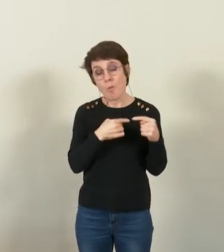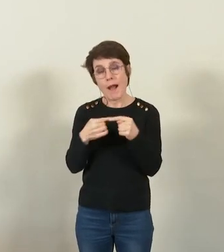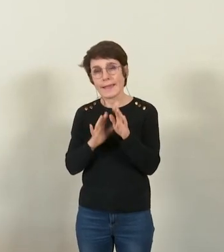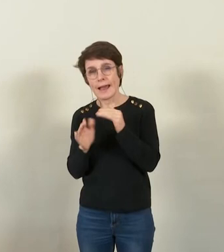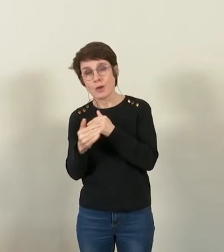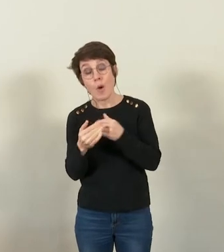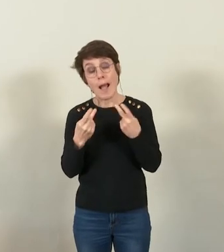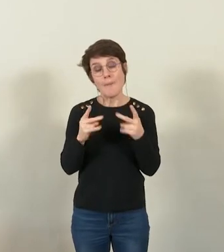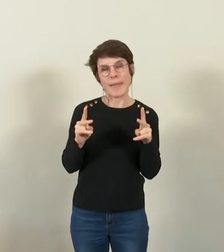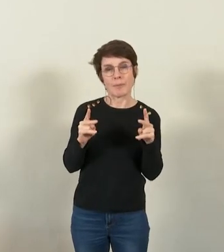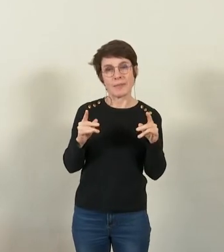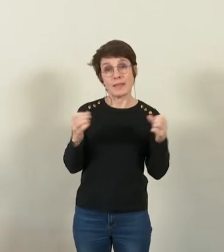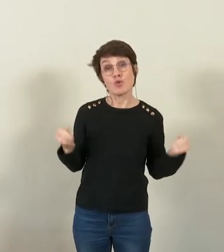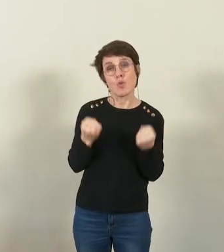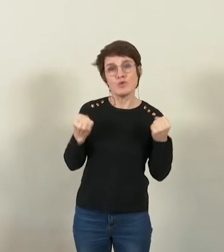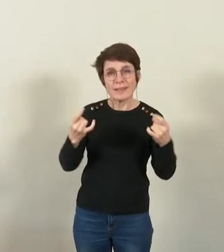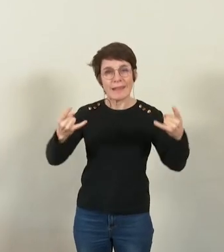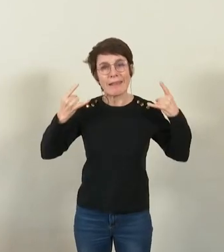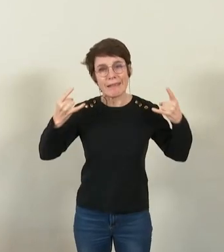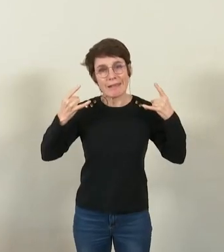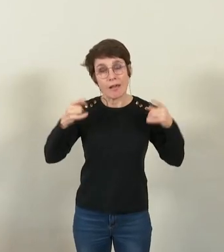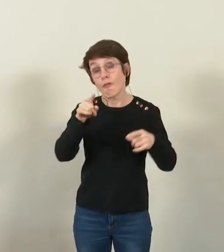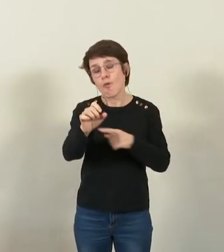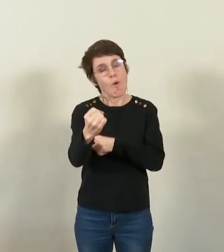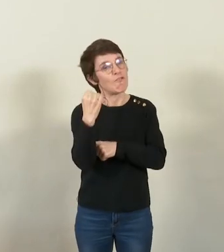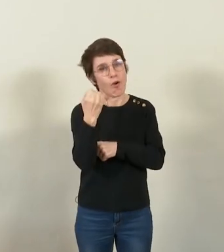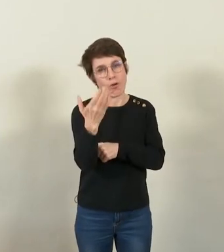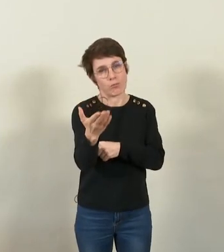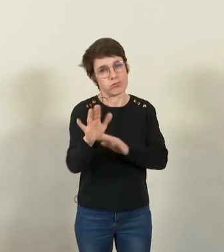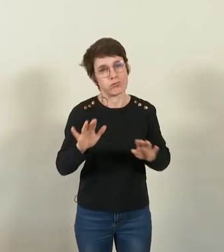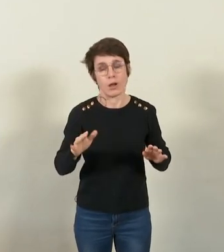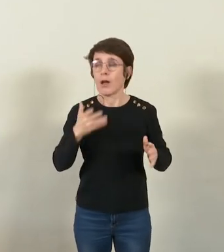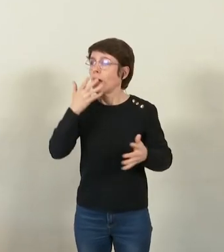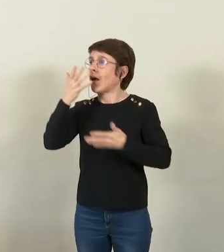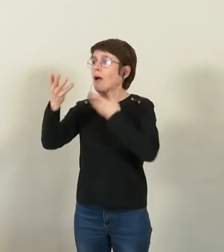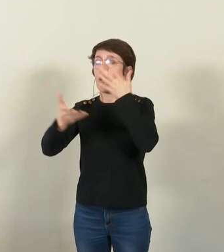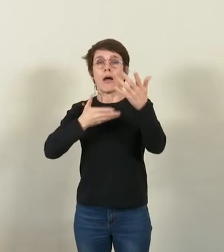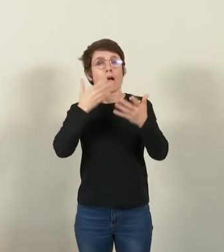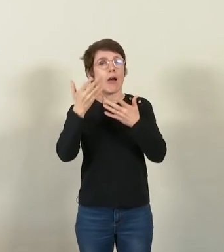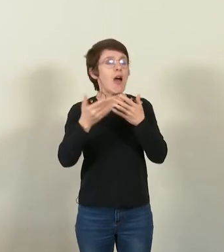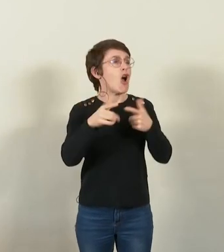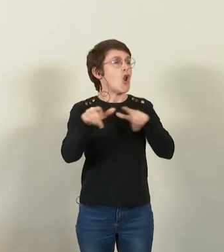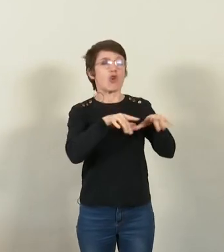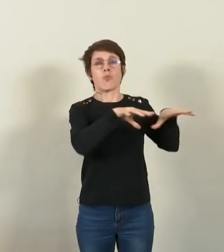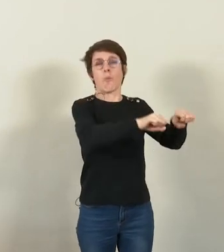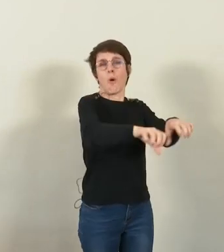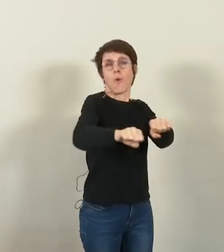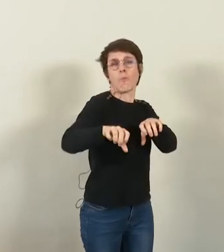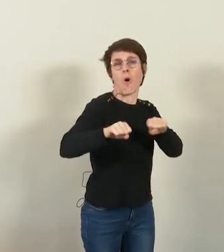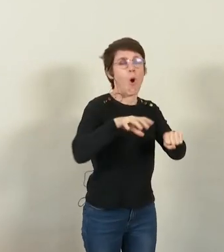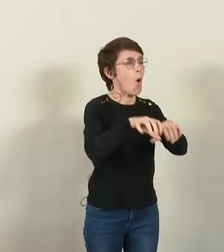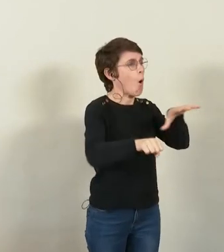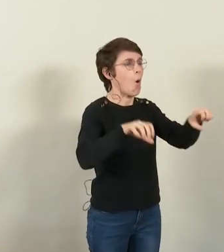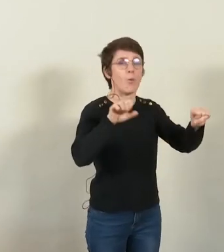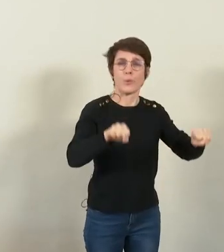c'est ce que vous savez faire le mieux parce que on a eu droit aux annonces sur les réquisitions de logement on a eu droit à